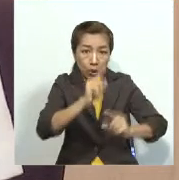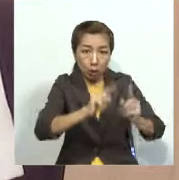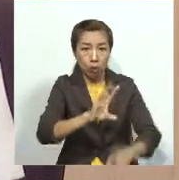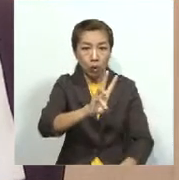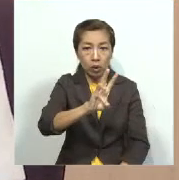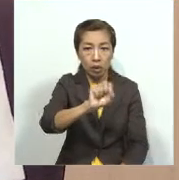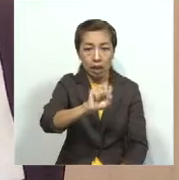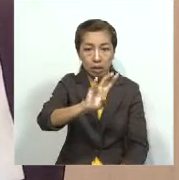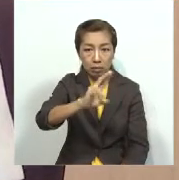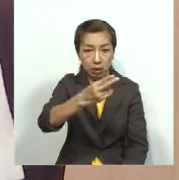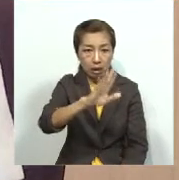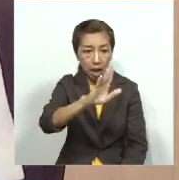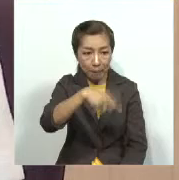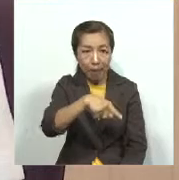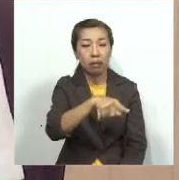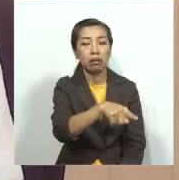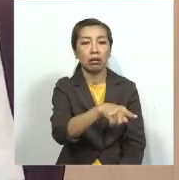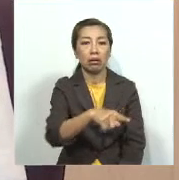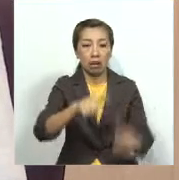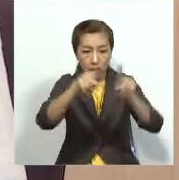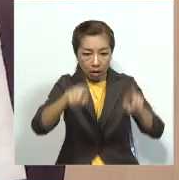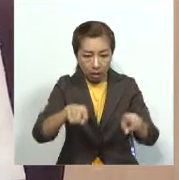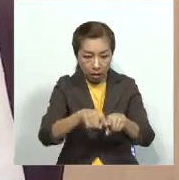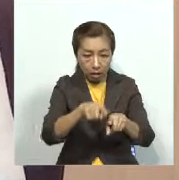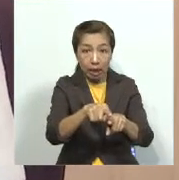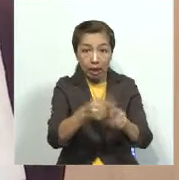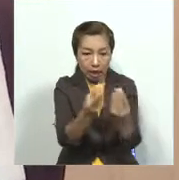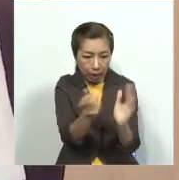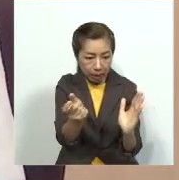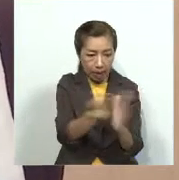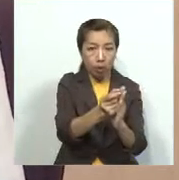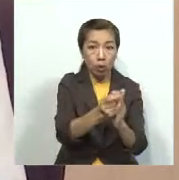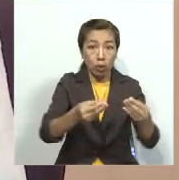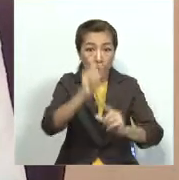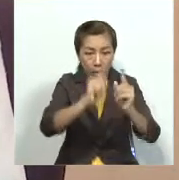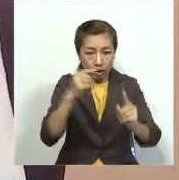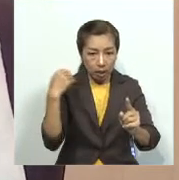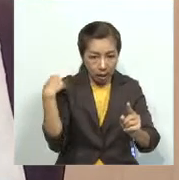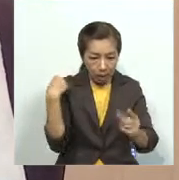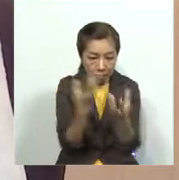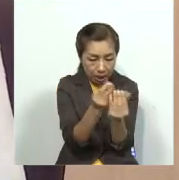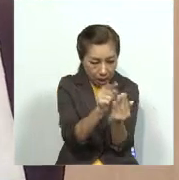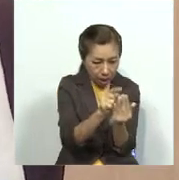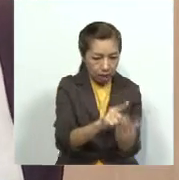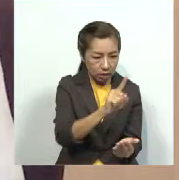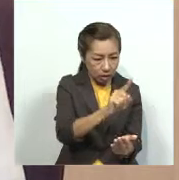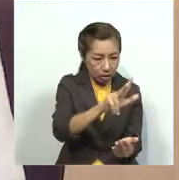675,000 หุ้นเลขหมายใบหุ้นตั้งแต่